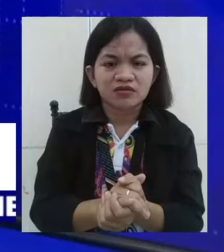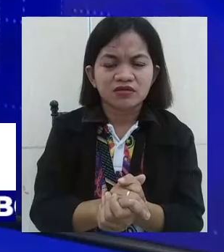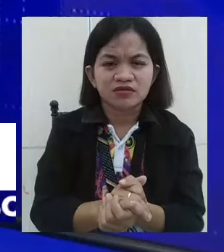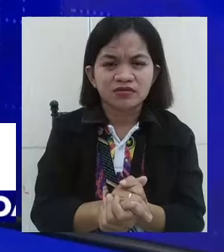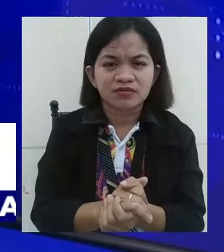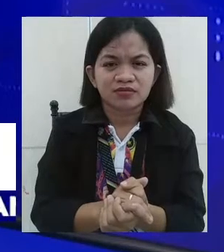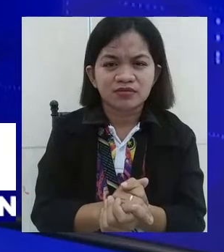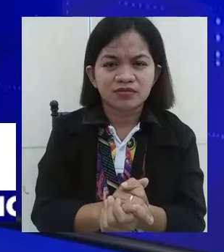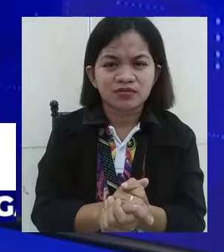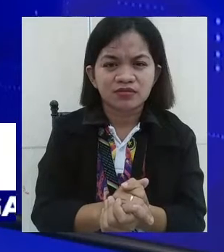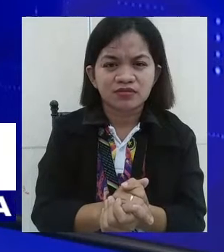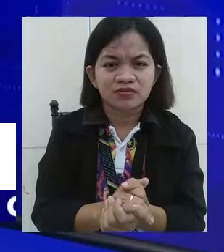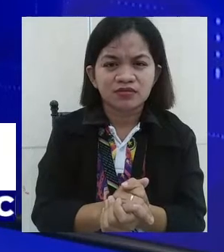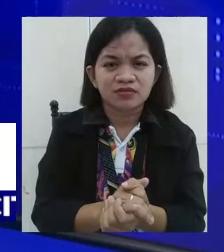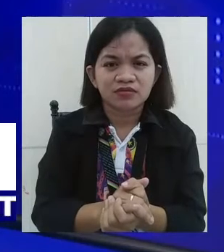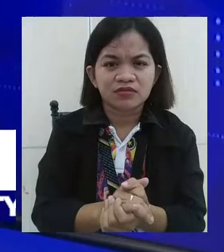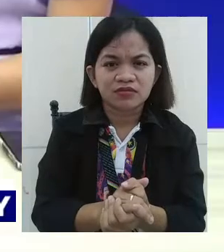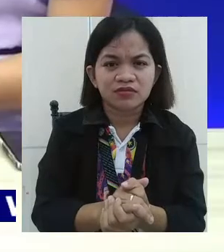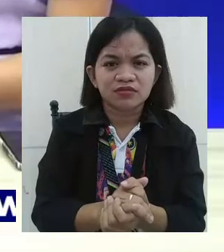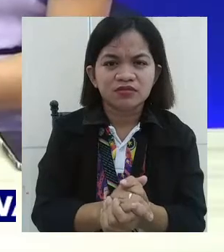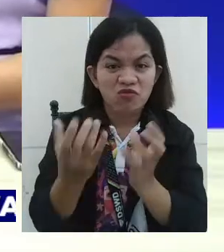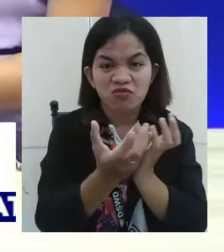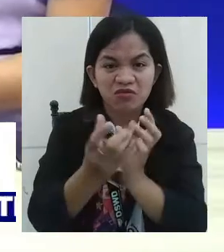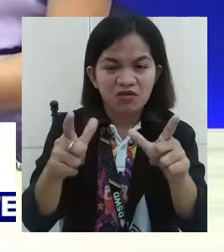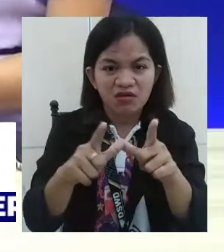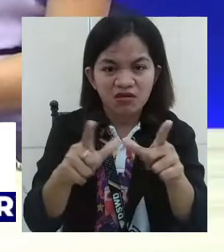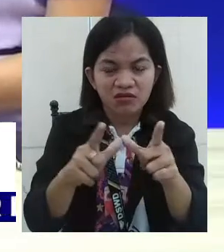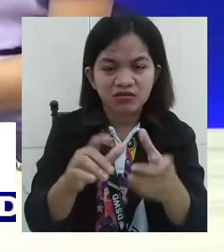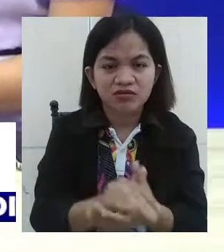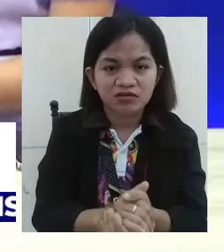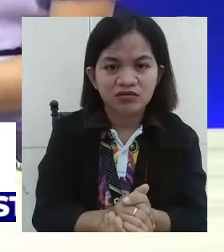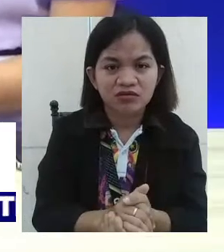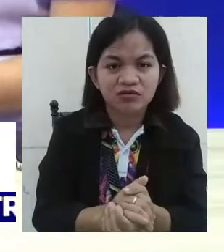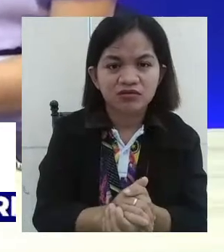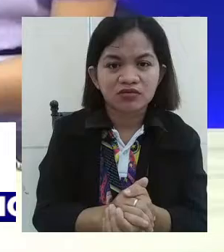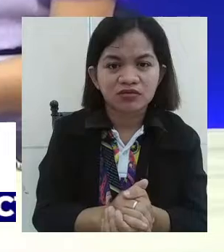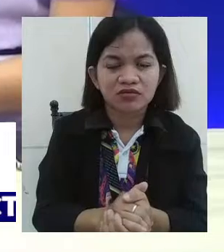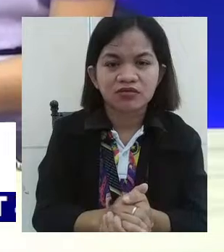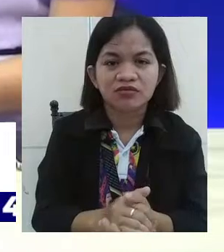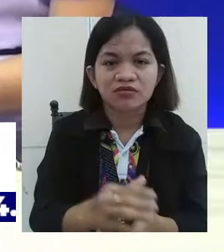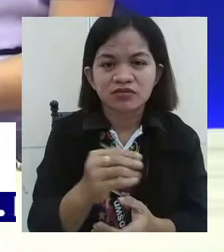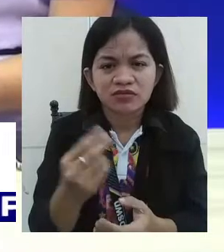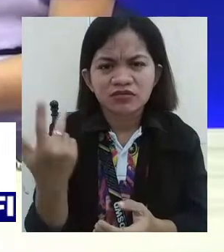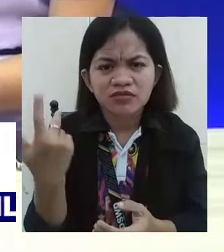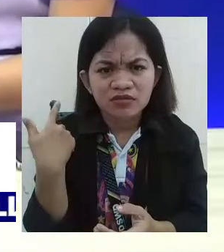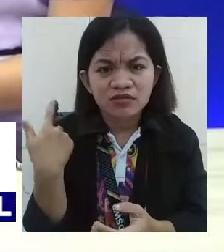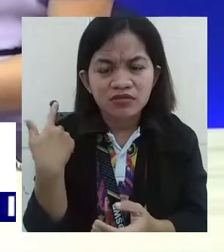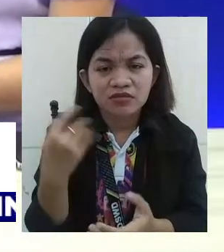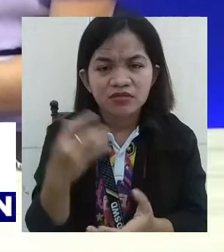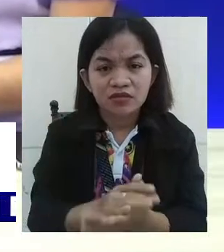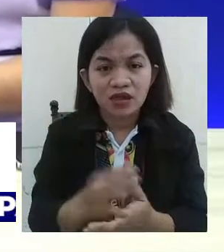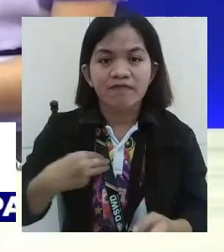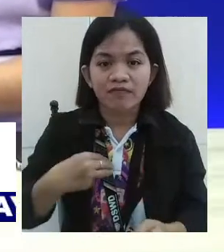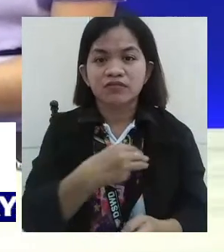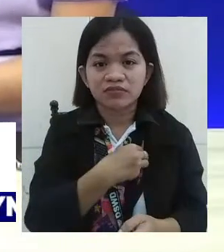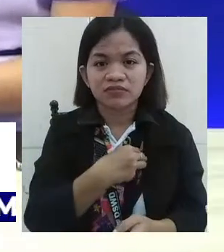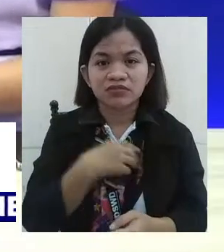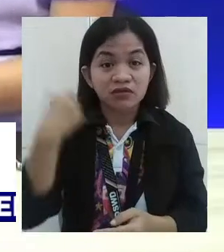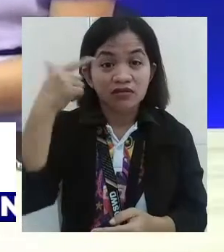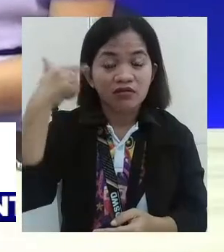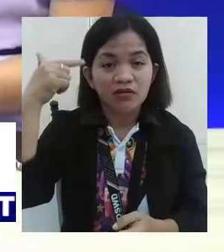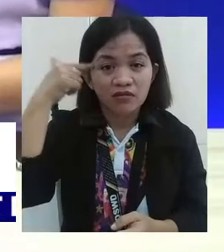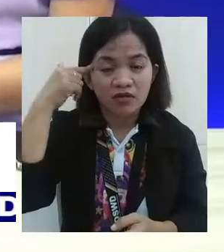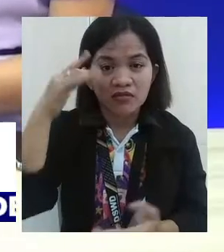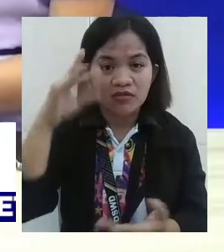community level yung concerns, kasama din ho sa RCDA as member itong mga local government, especially itong